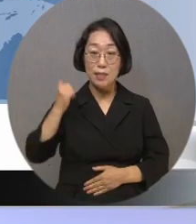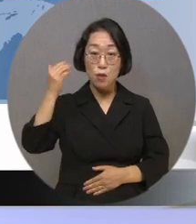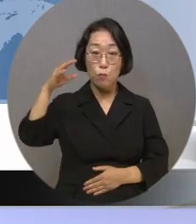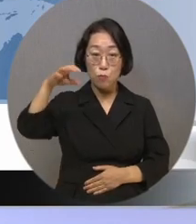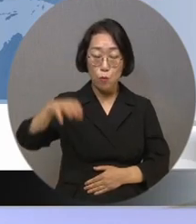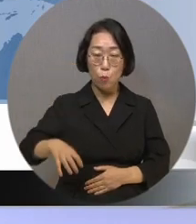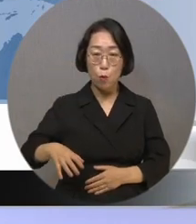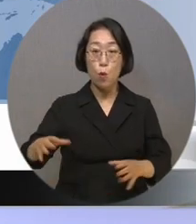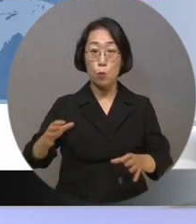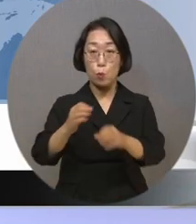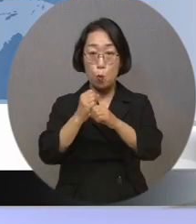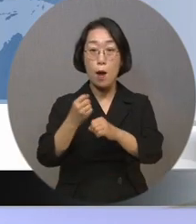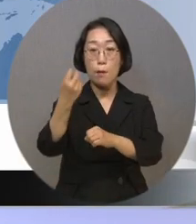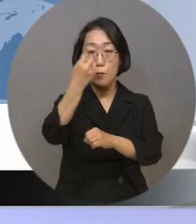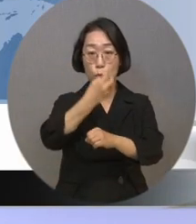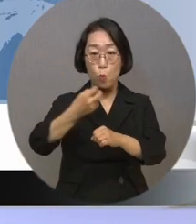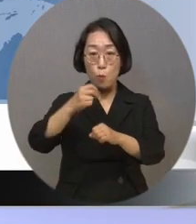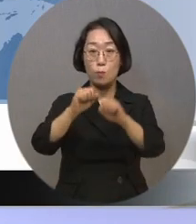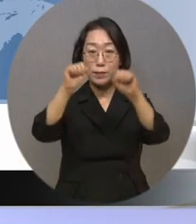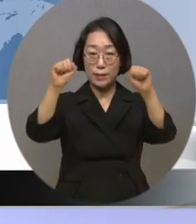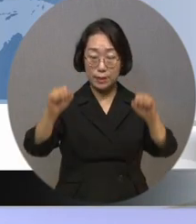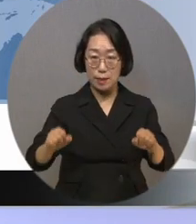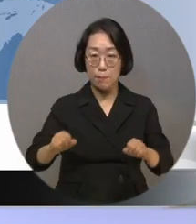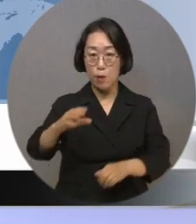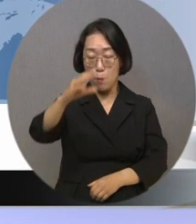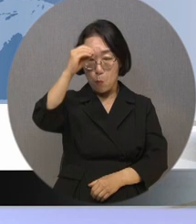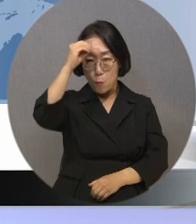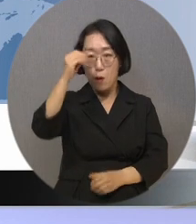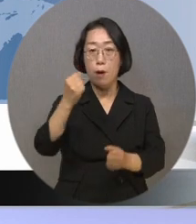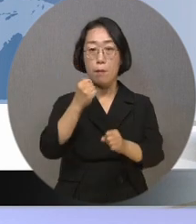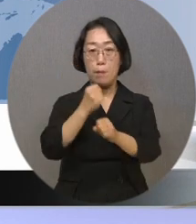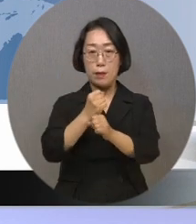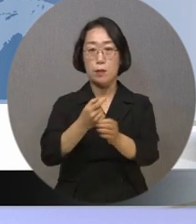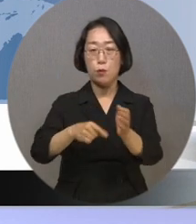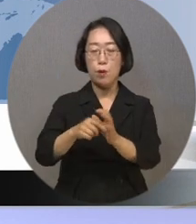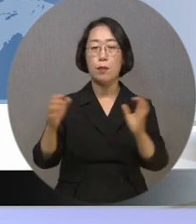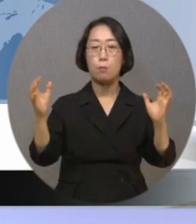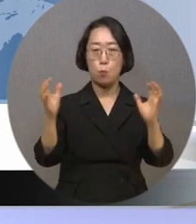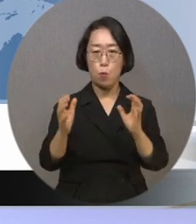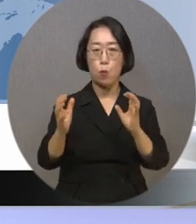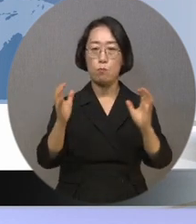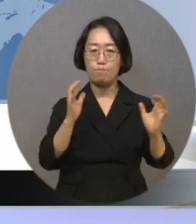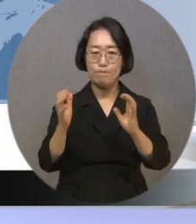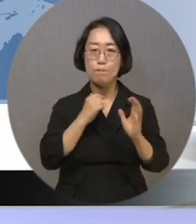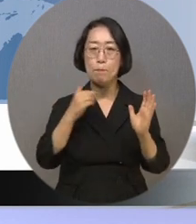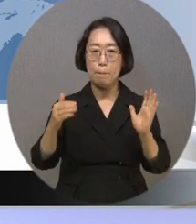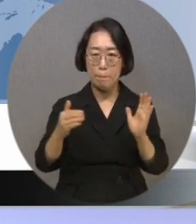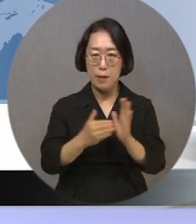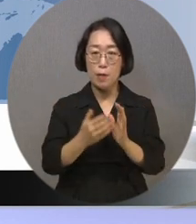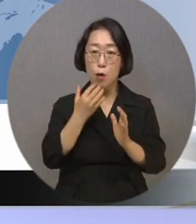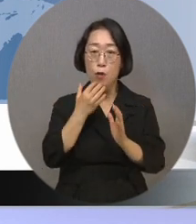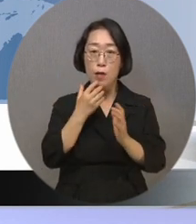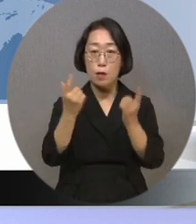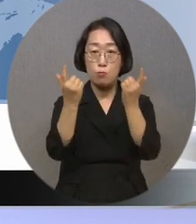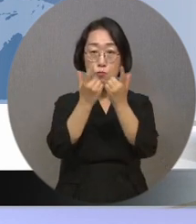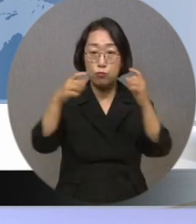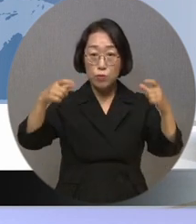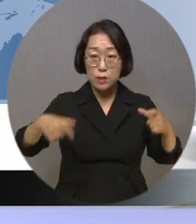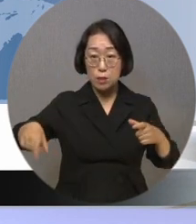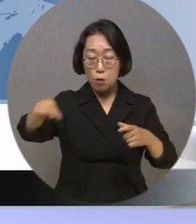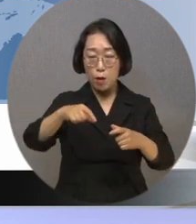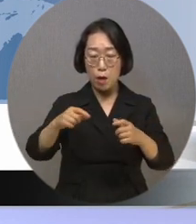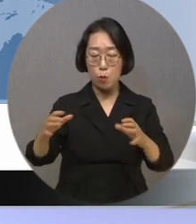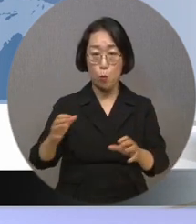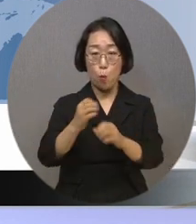의정부시 통합 돌봄 체계 구축과 돌봄 모형개발을 위한 포럼이 진행됐습니다 경기북부 시민들의 통합